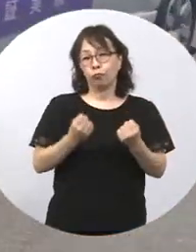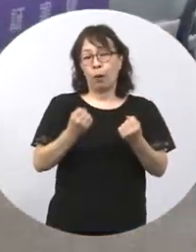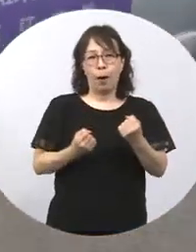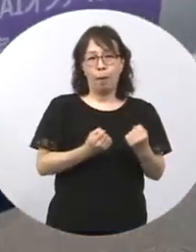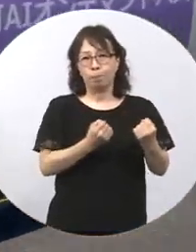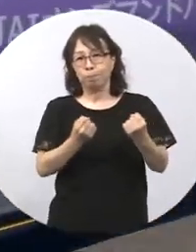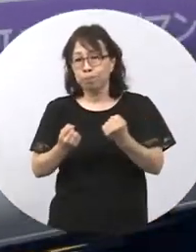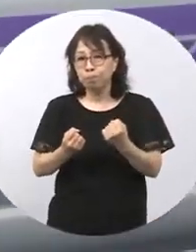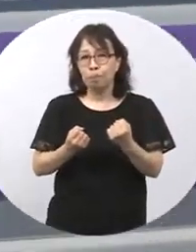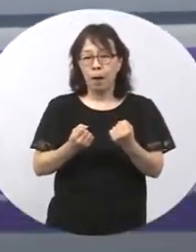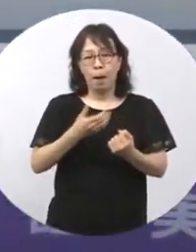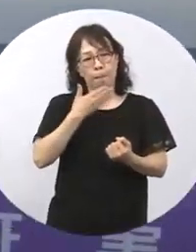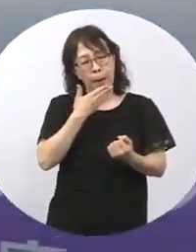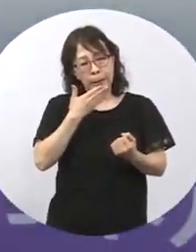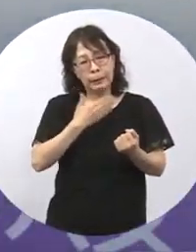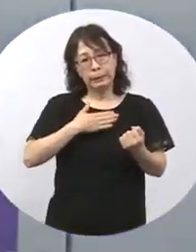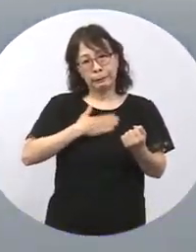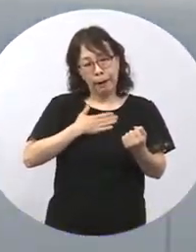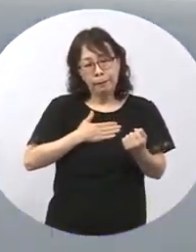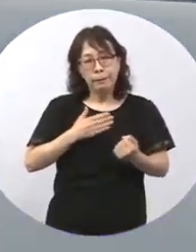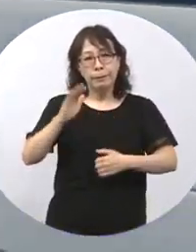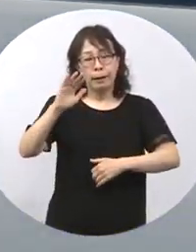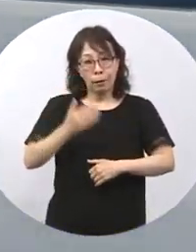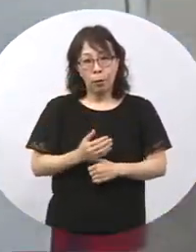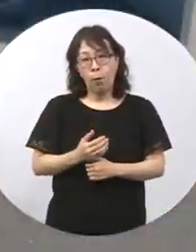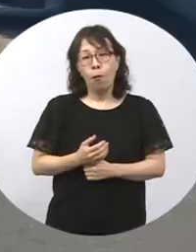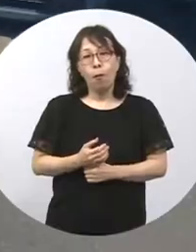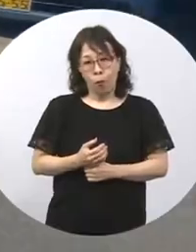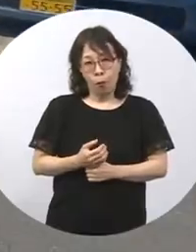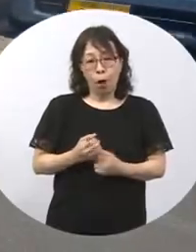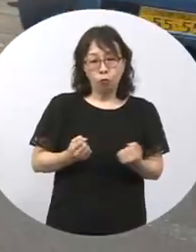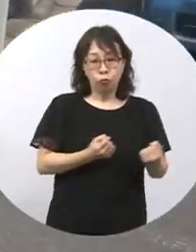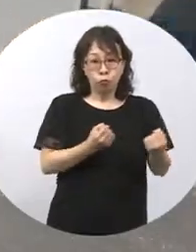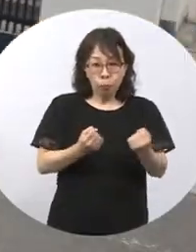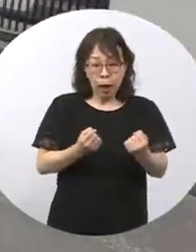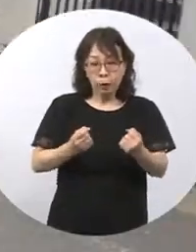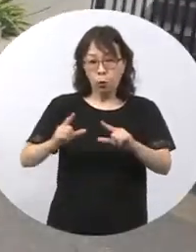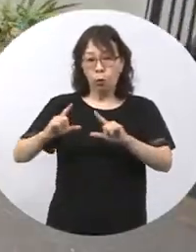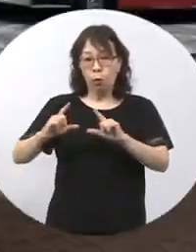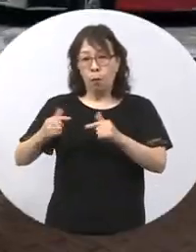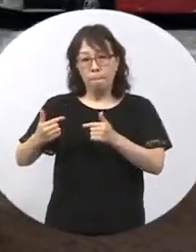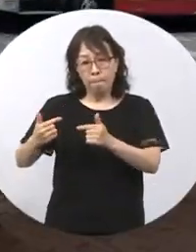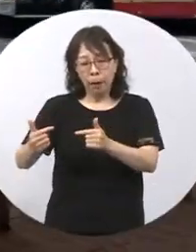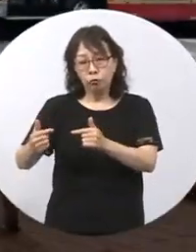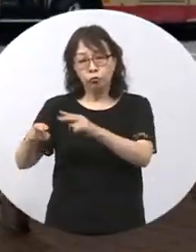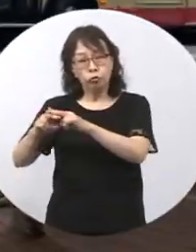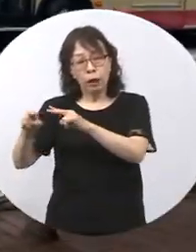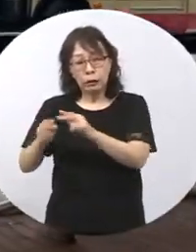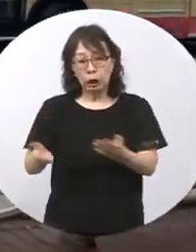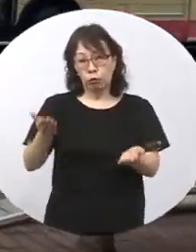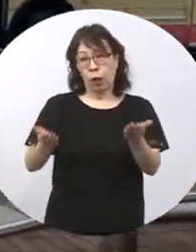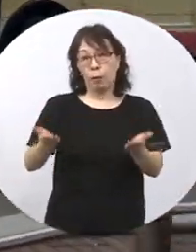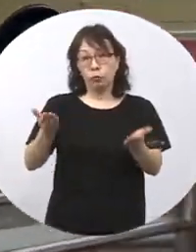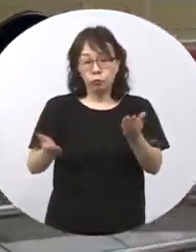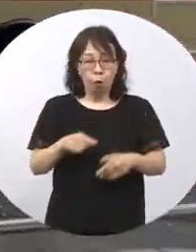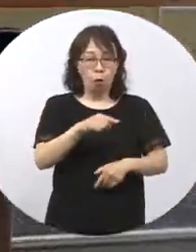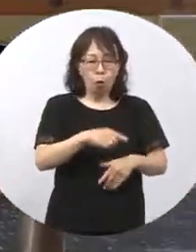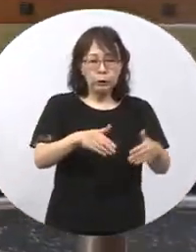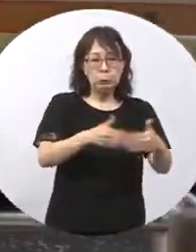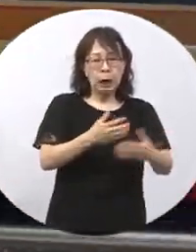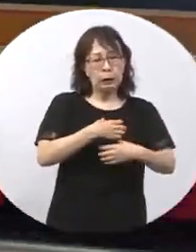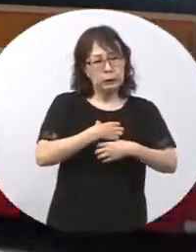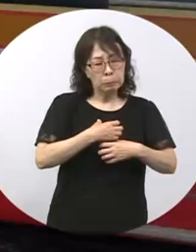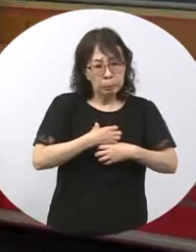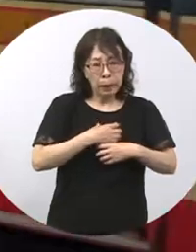便利で快適な乗り物ですが、車と公共交通を比較すると交通事故や地球環